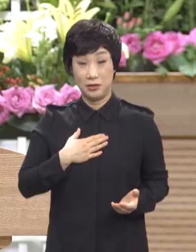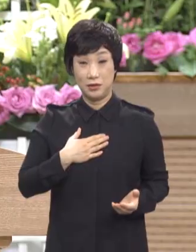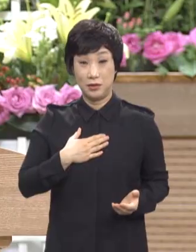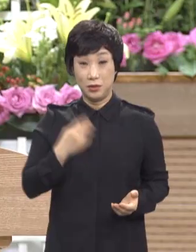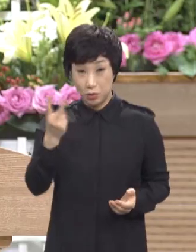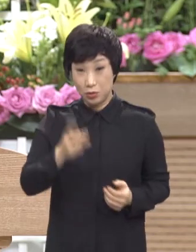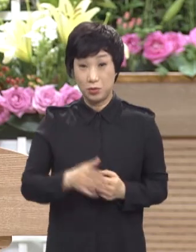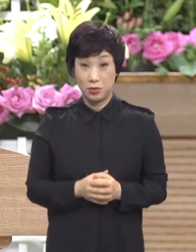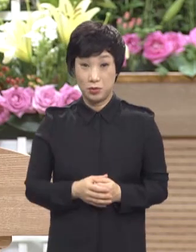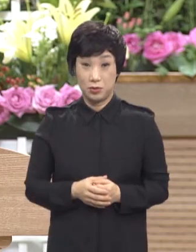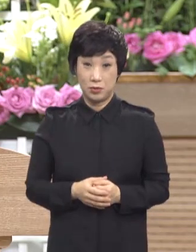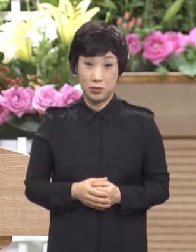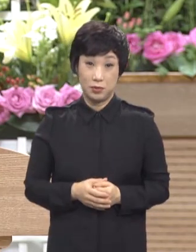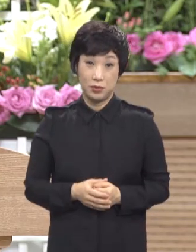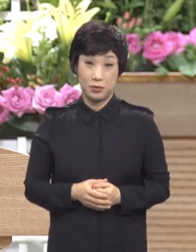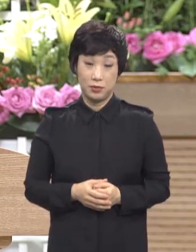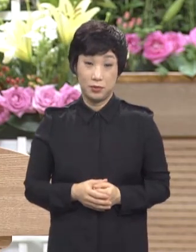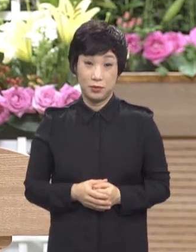그리고